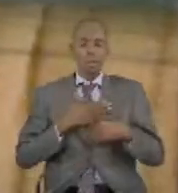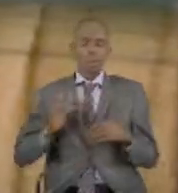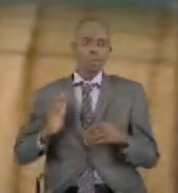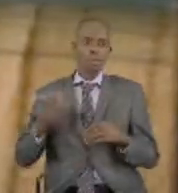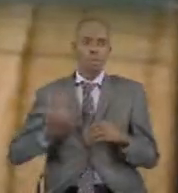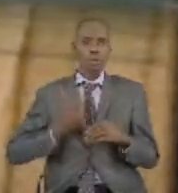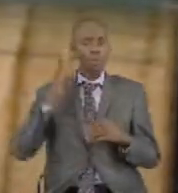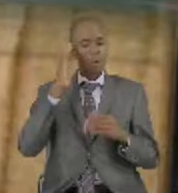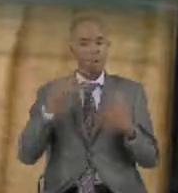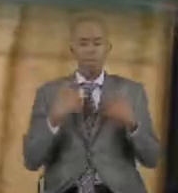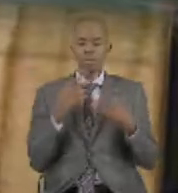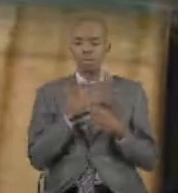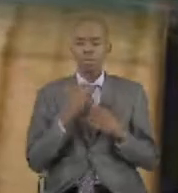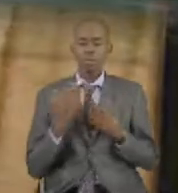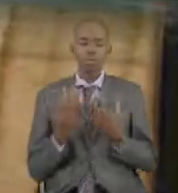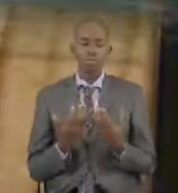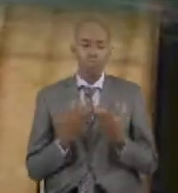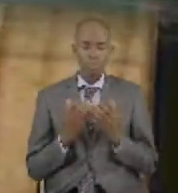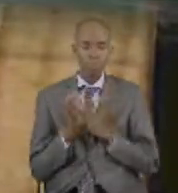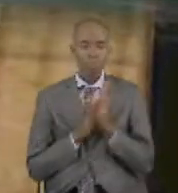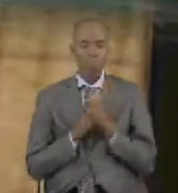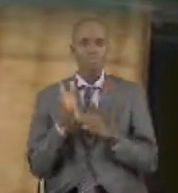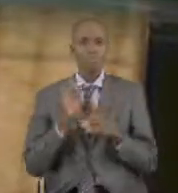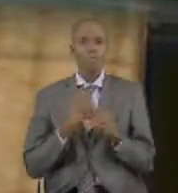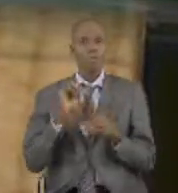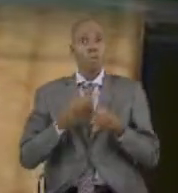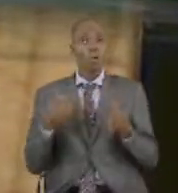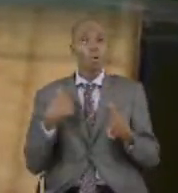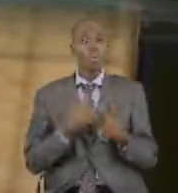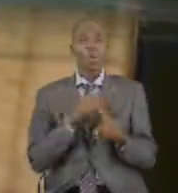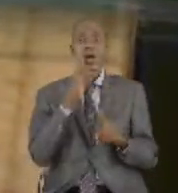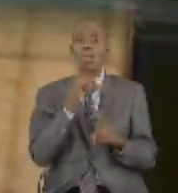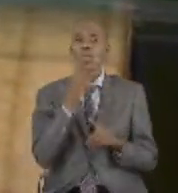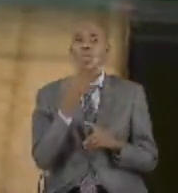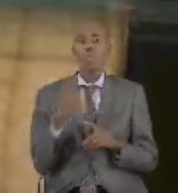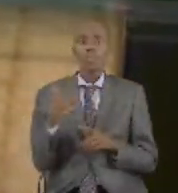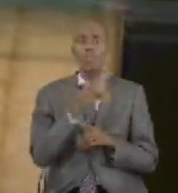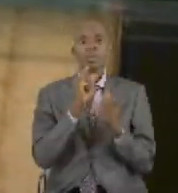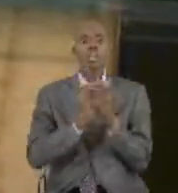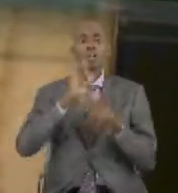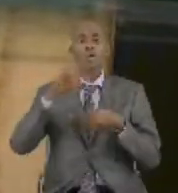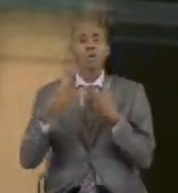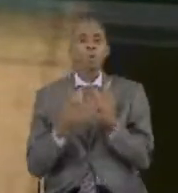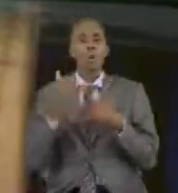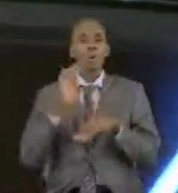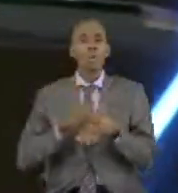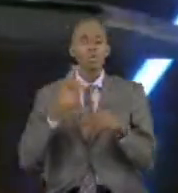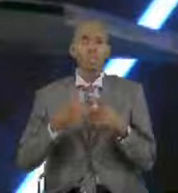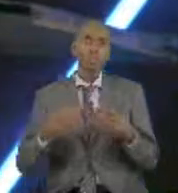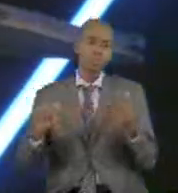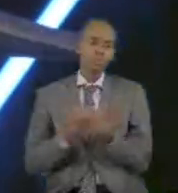lui. Mais nous ne sommes pas de ceux qui se retirent pour se perdre, mais de ceux qui se retirent